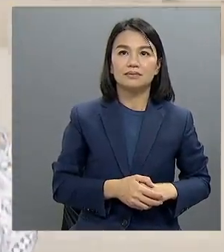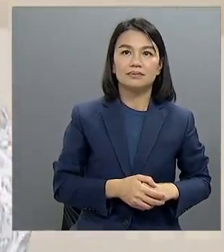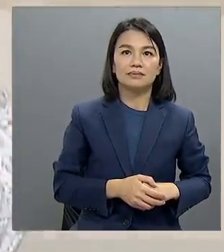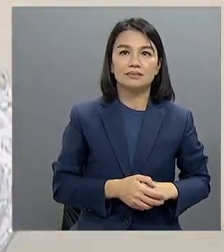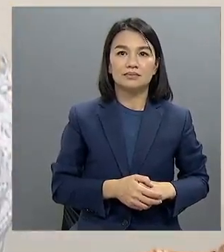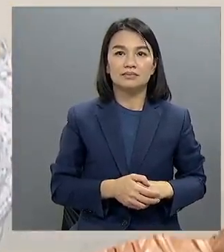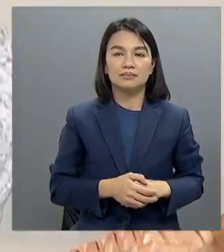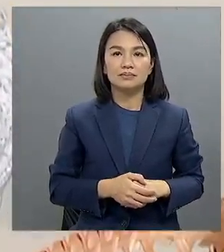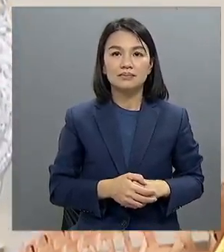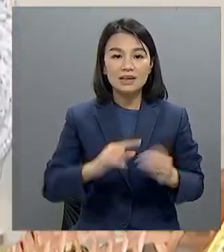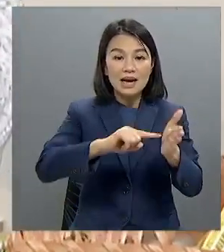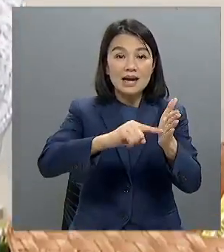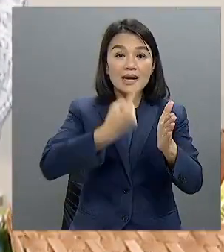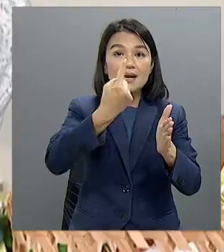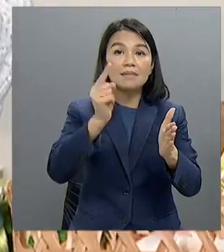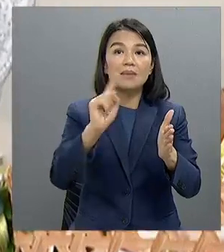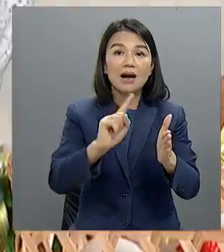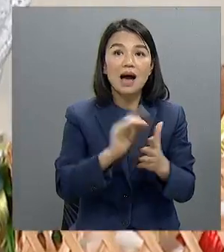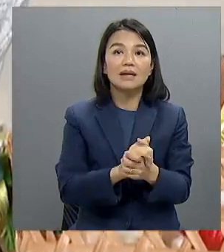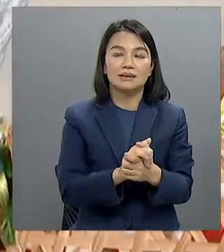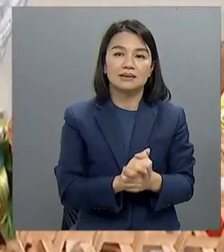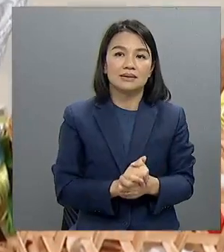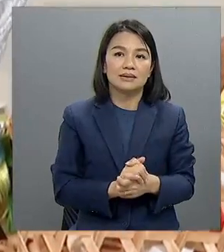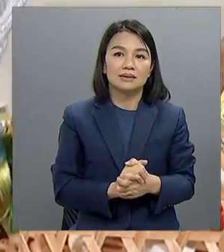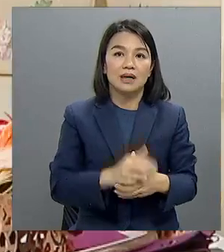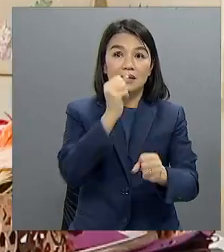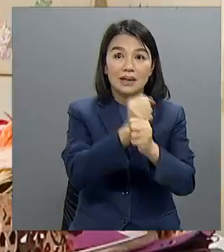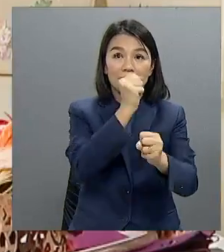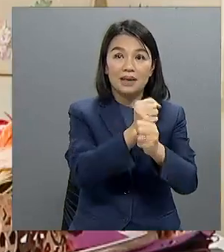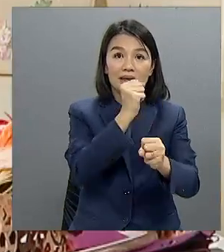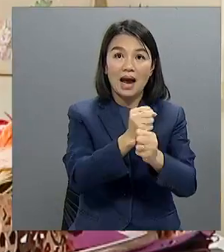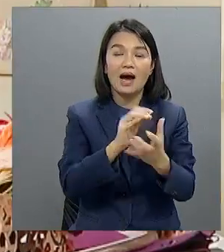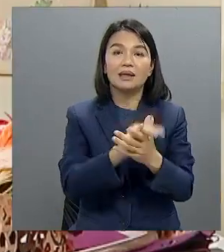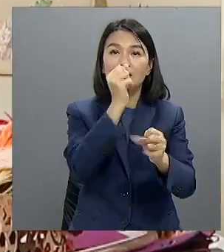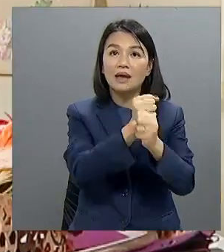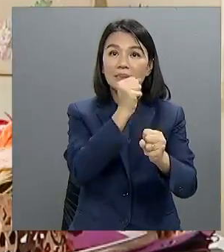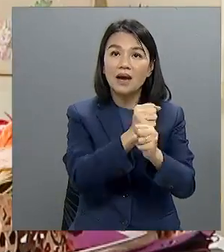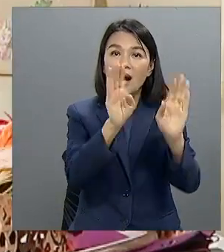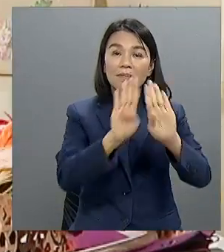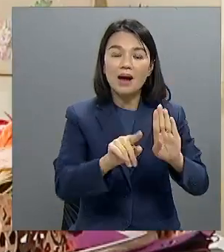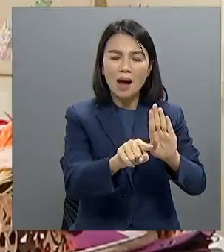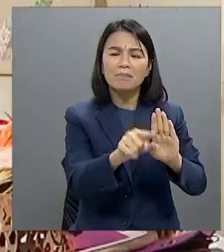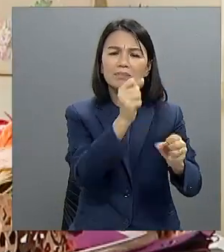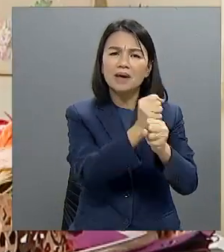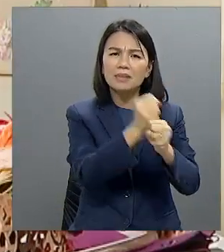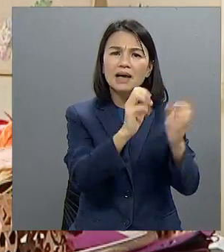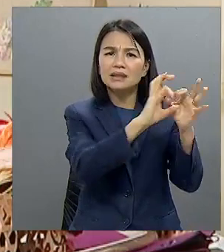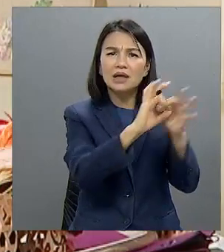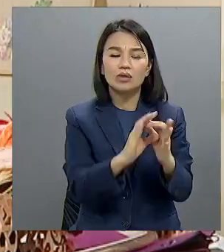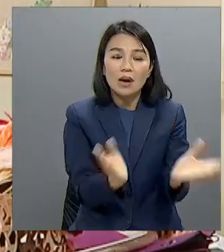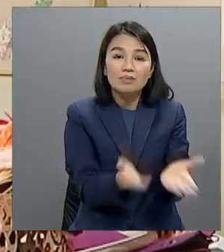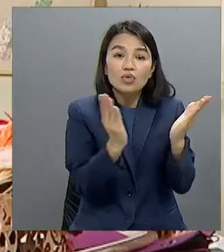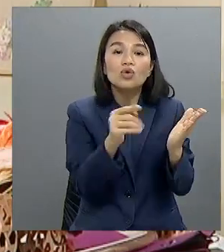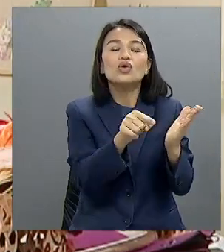เริ่มต้นจากการที่เราทำงานแคทเทอริงนะคะซัพพอร์ตเกี่ยวกับงานอีเวนต์เพราะฉะนั้นเนี่